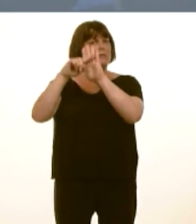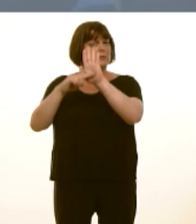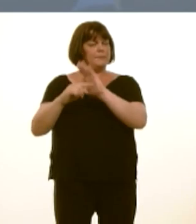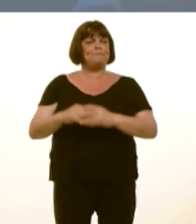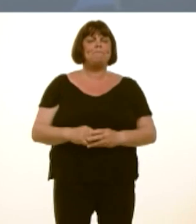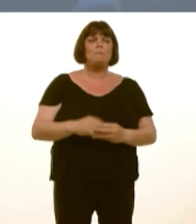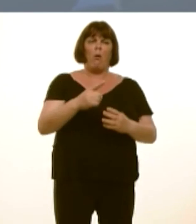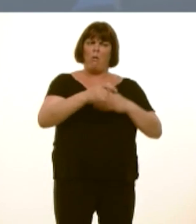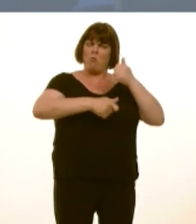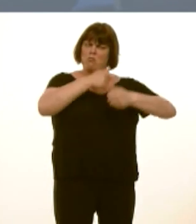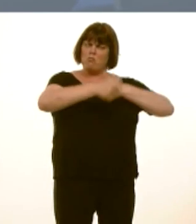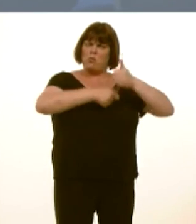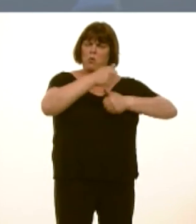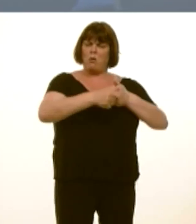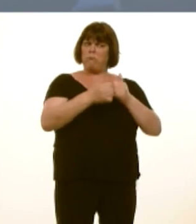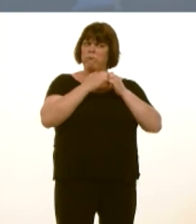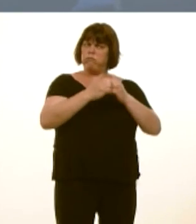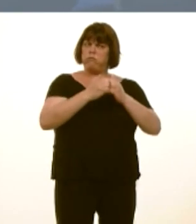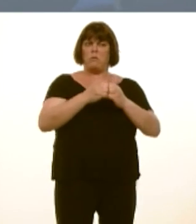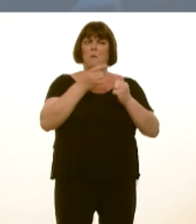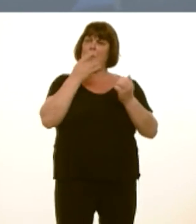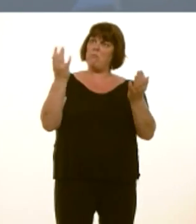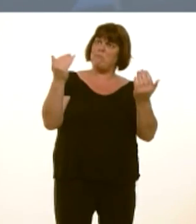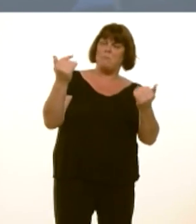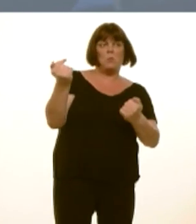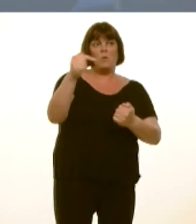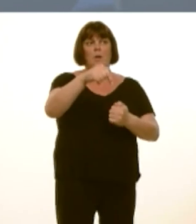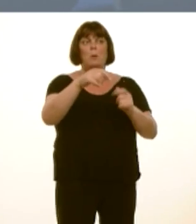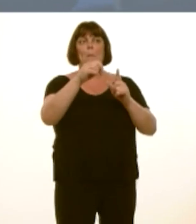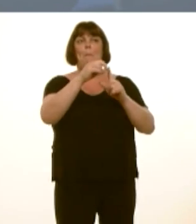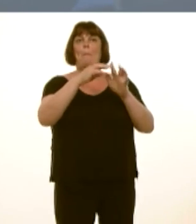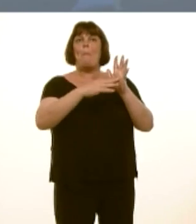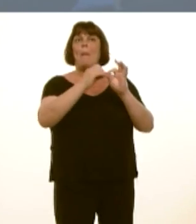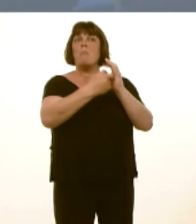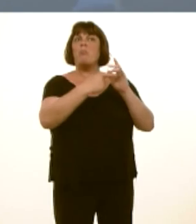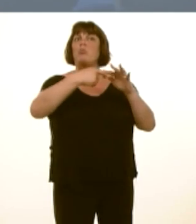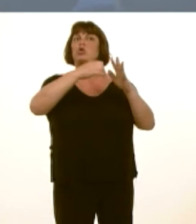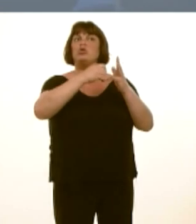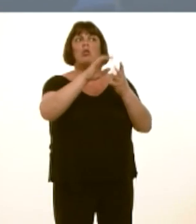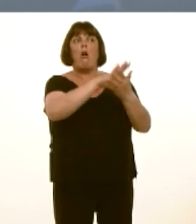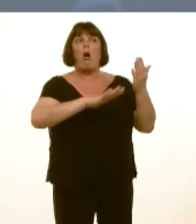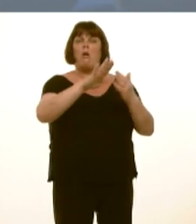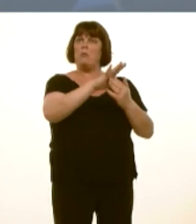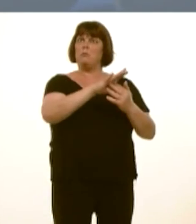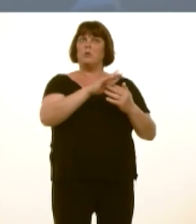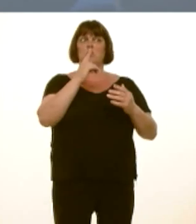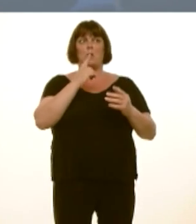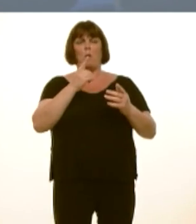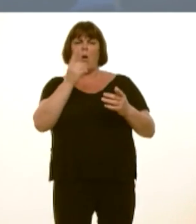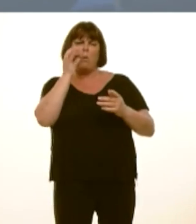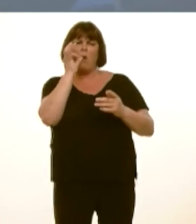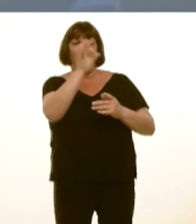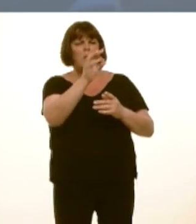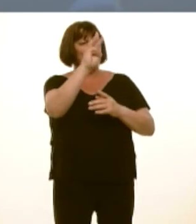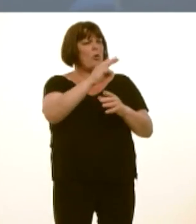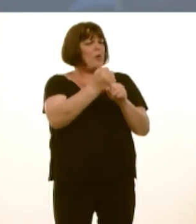Benfro yn rhyngwladol. Ac felly, allwch chi ddweud wrthon ni pa gamau penodol y mae Llywodraeth Cymru yn ei cymryd i fanteisio ar hyn ac i